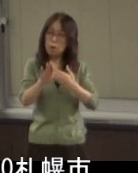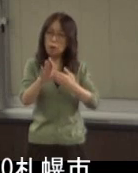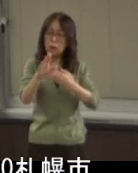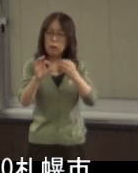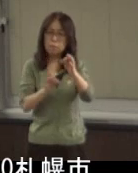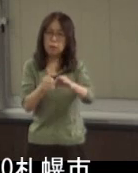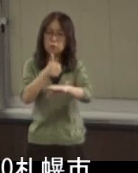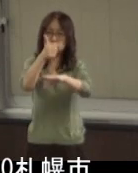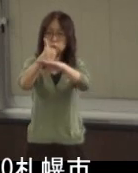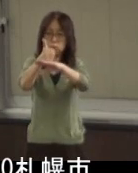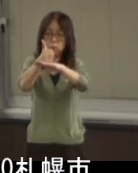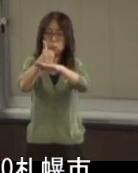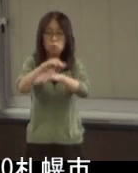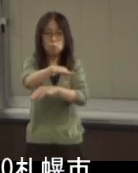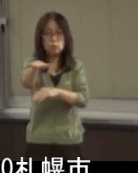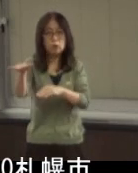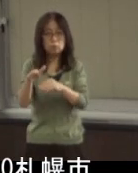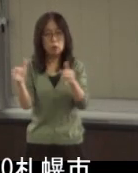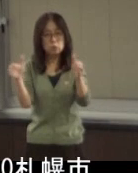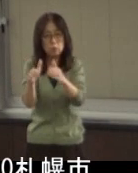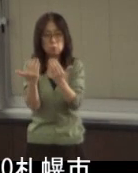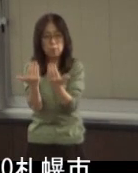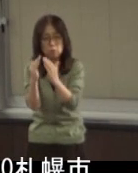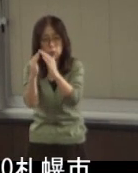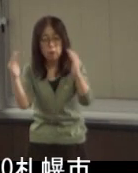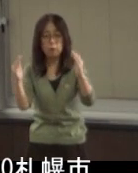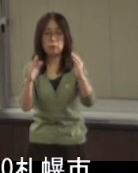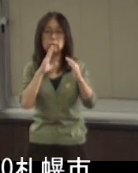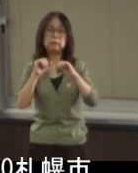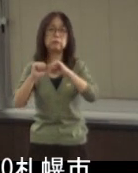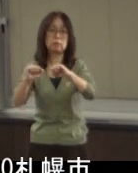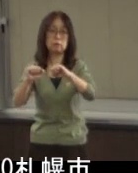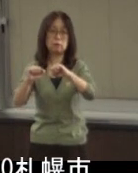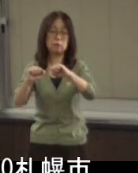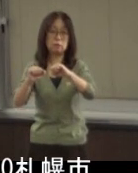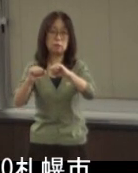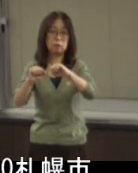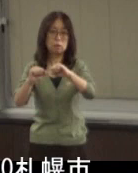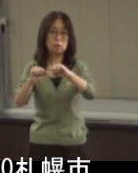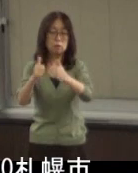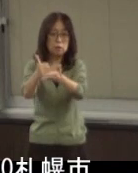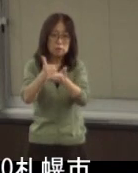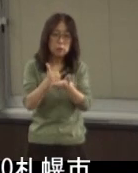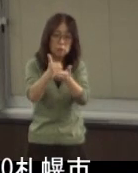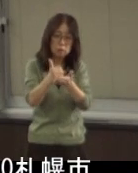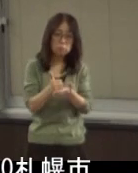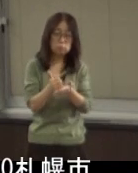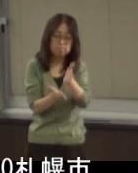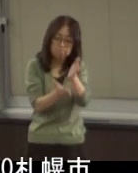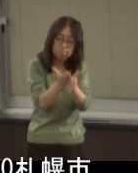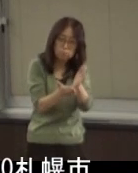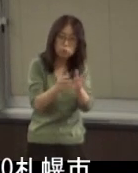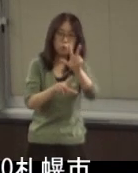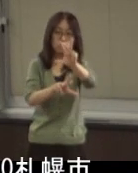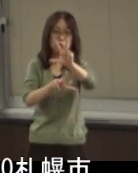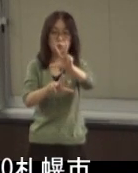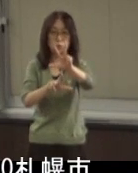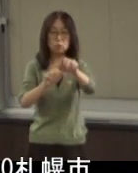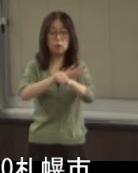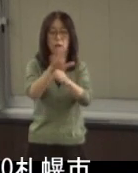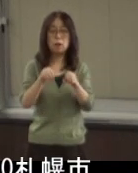勉強会、こういったものを実施することに加えまして、接客のルールなどの感染防止